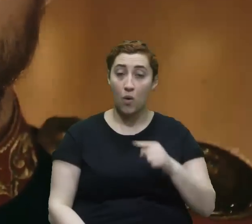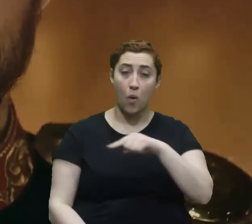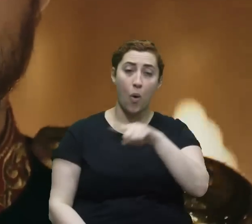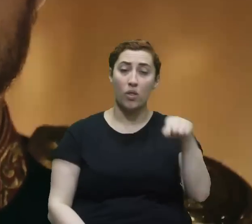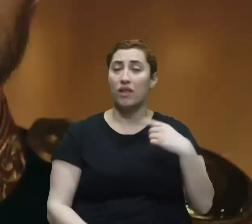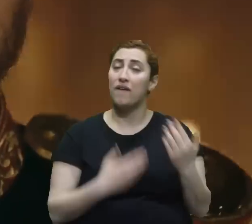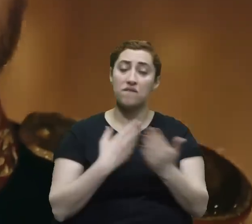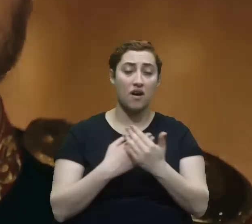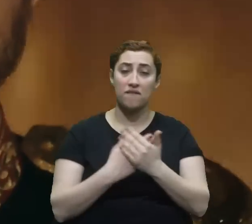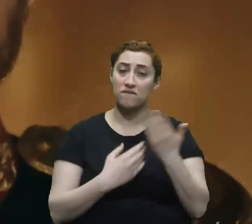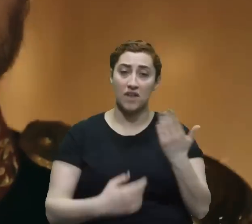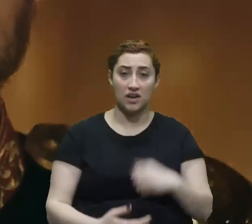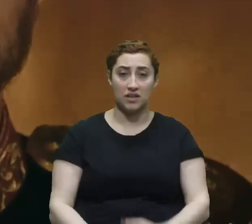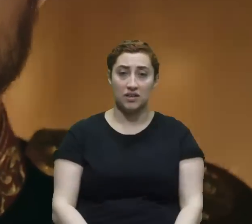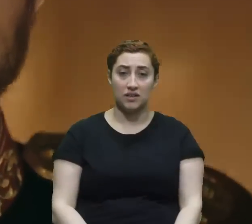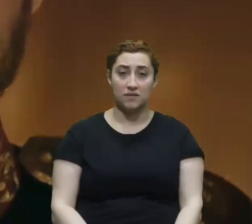onların vay hallerine.